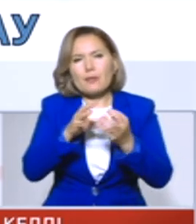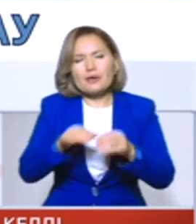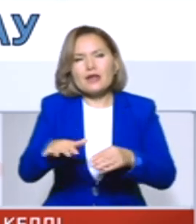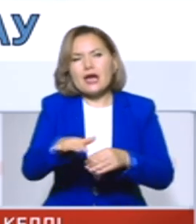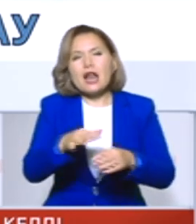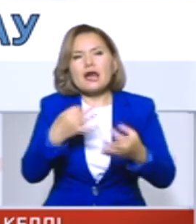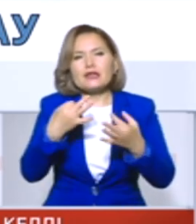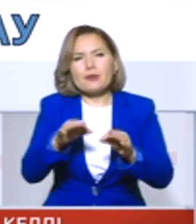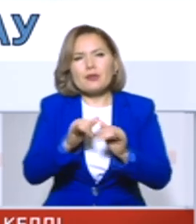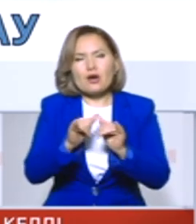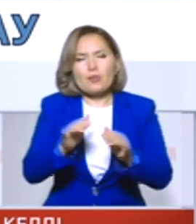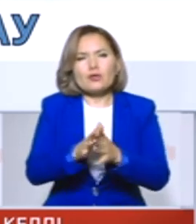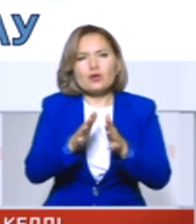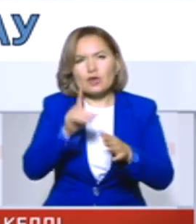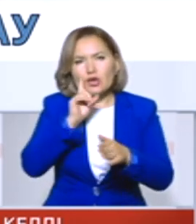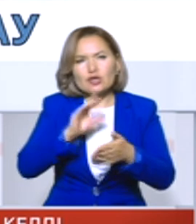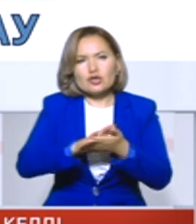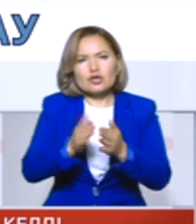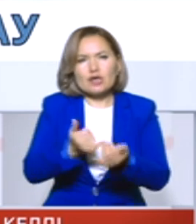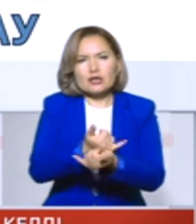өңірлердің дербес дамуына жағдай жасау.